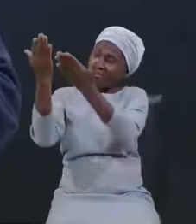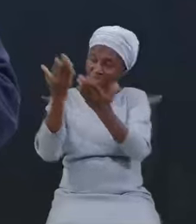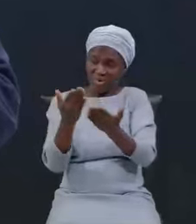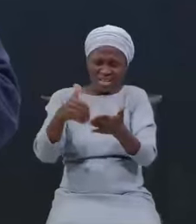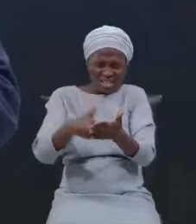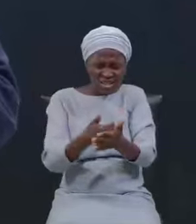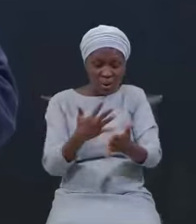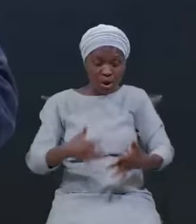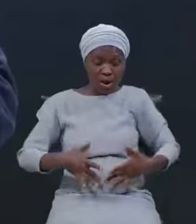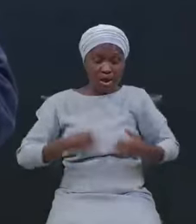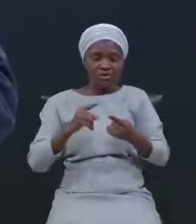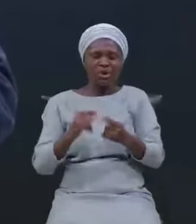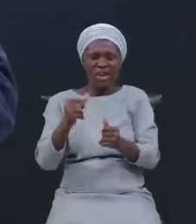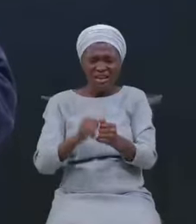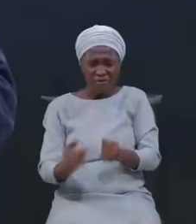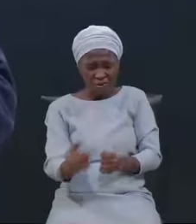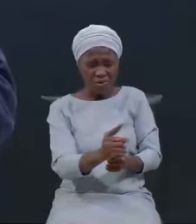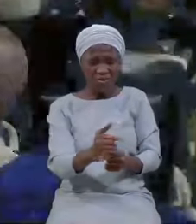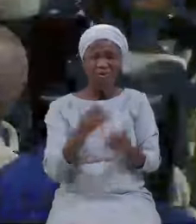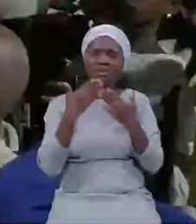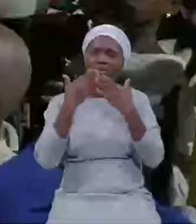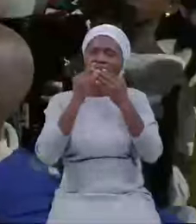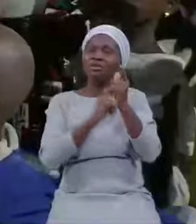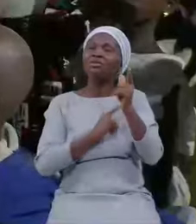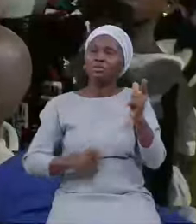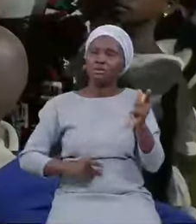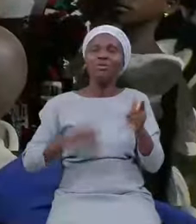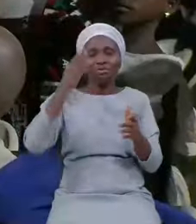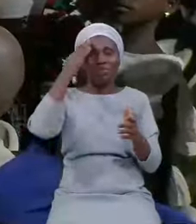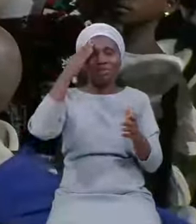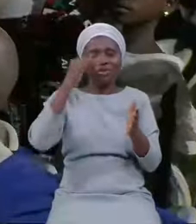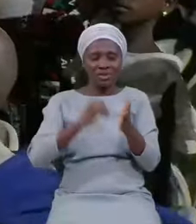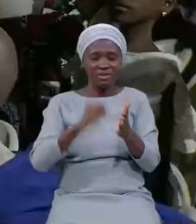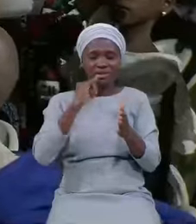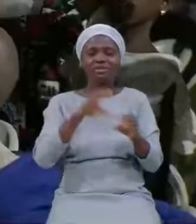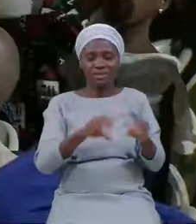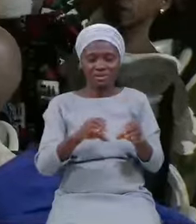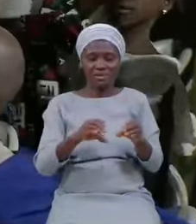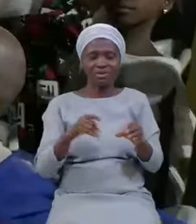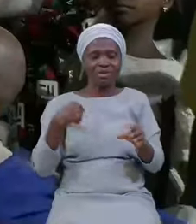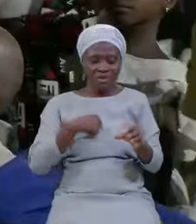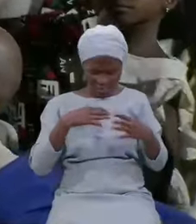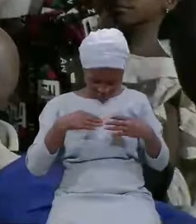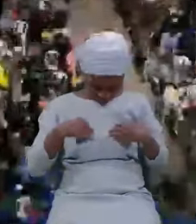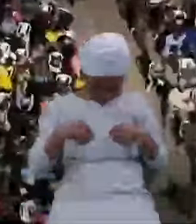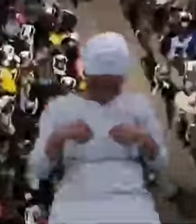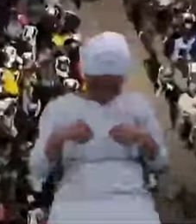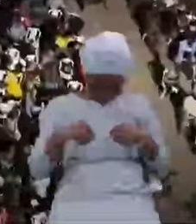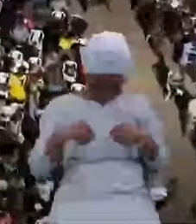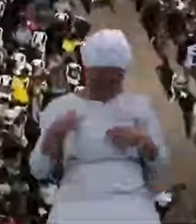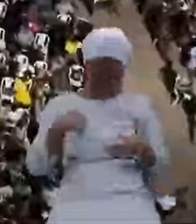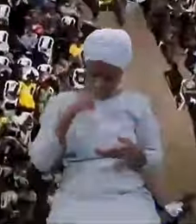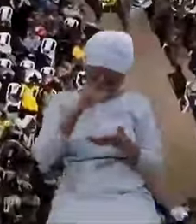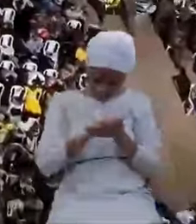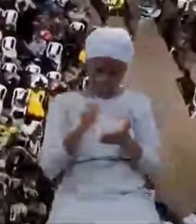Seigneur. Nous savons que c'est fait. Nous acceptons. Nous croyons. Nous